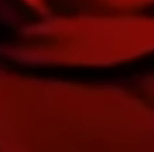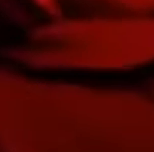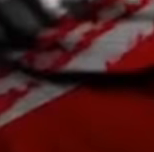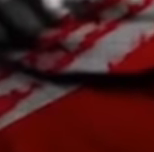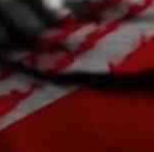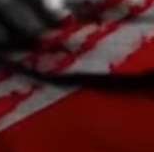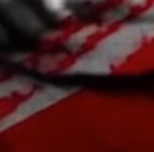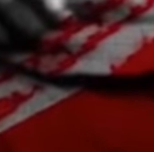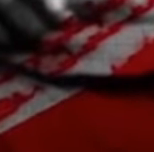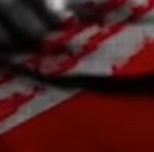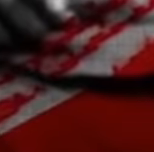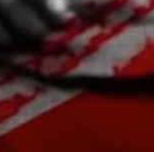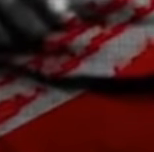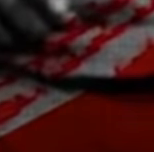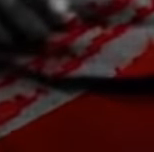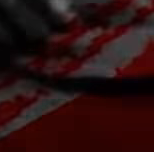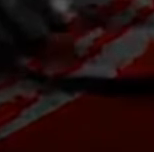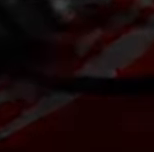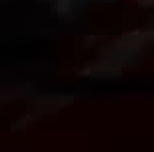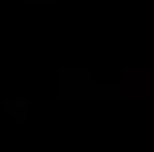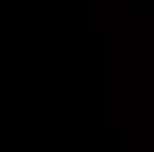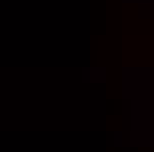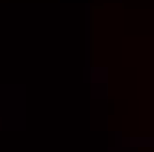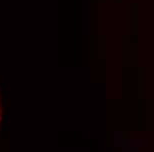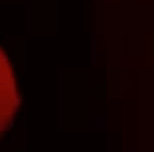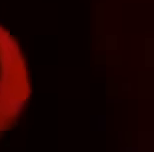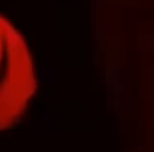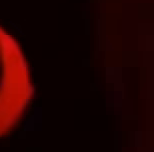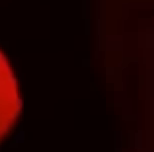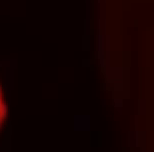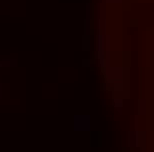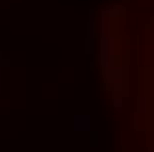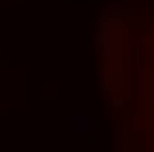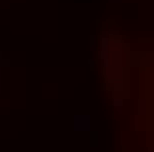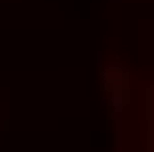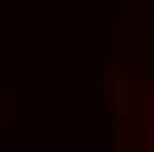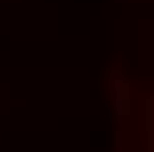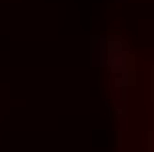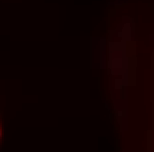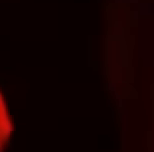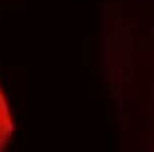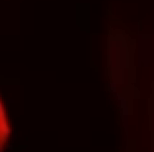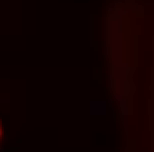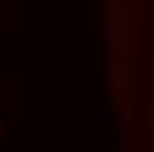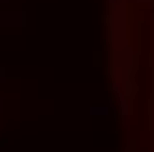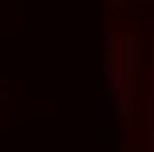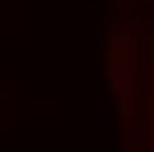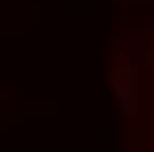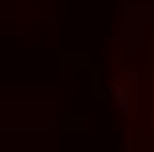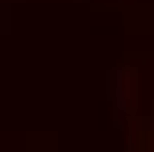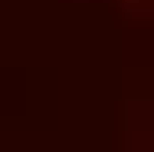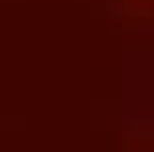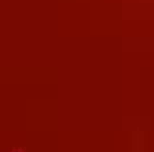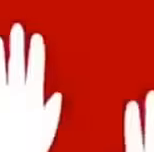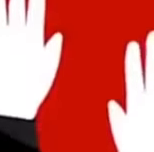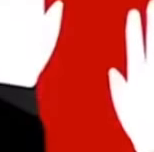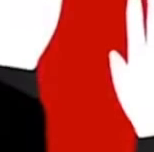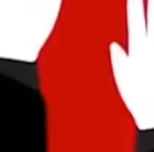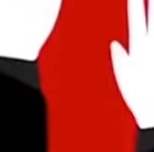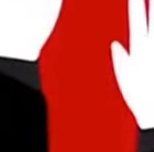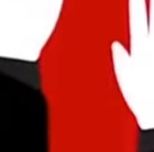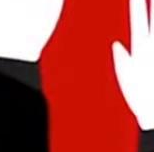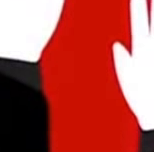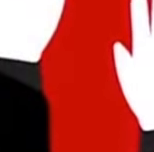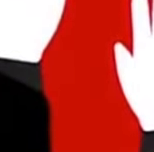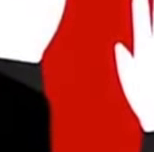niya ang mga miyembro ng Supreme Court para pumanik sa kanya at nagdaos siya ng plebisito sa pamamagitan ng viva voce o pagtataas ng kamay